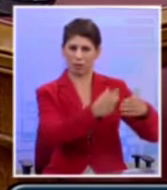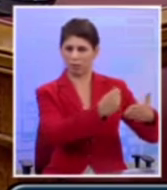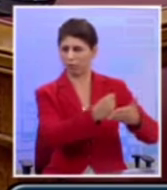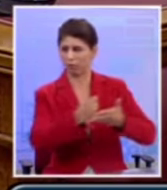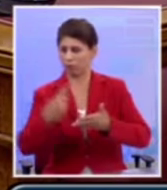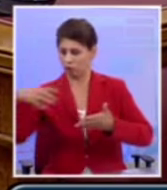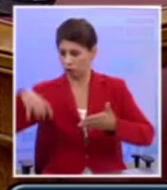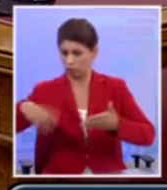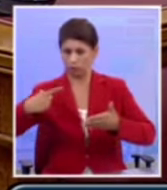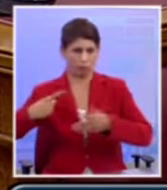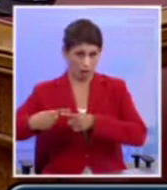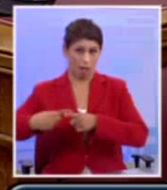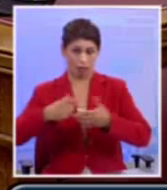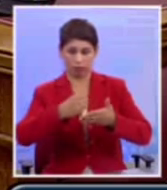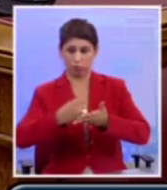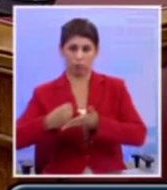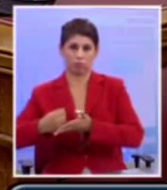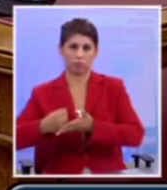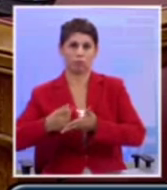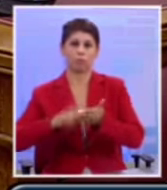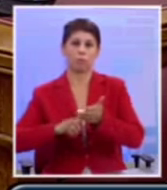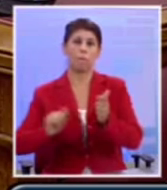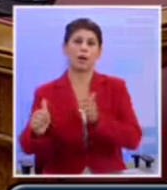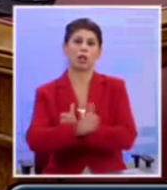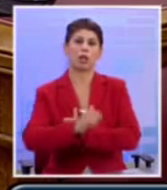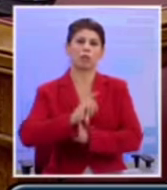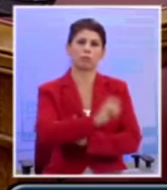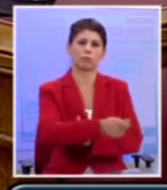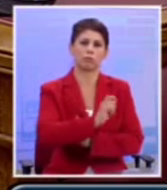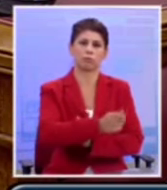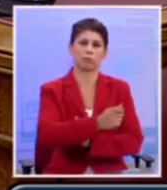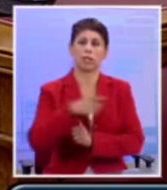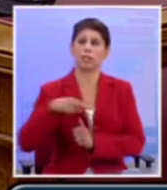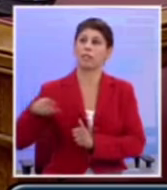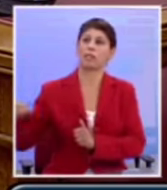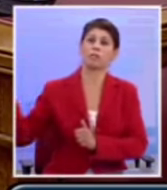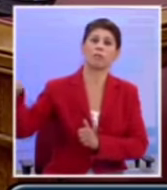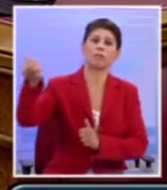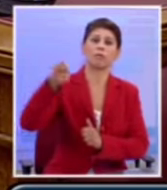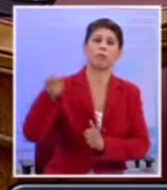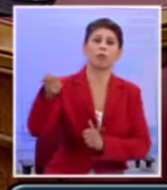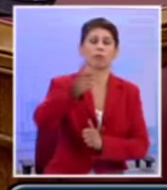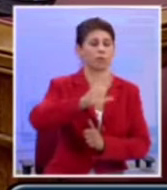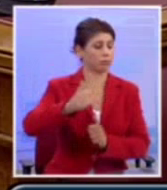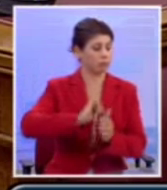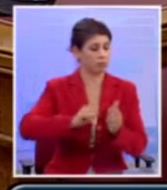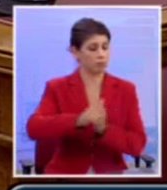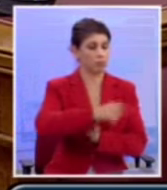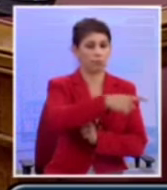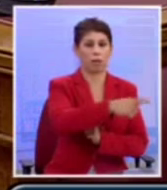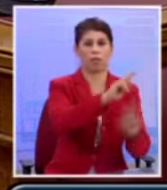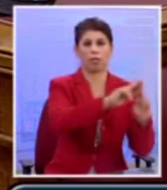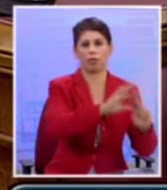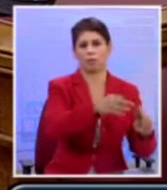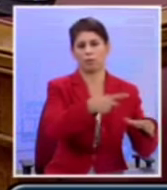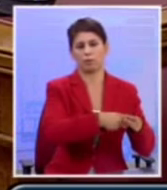σε μια χώρα πρέπει να γίνεται κατά προτεραιότητα σε σχέση με άλλους πιστωτές. Δηλαδή, εάν οι πιστωτές